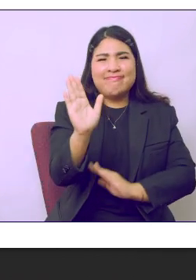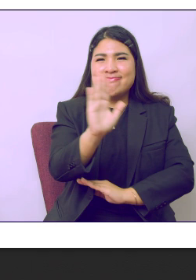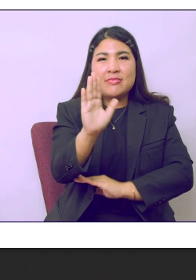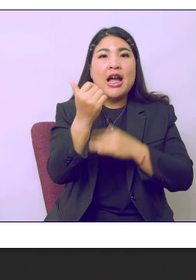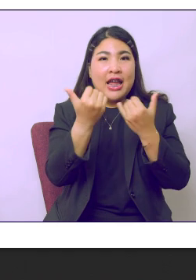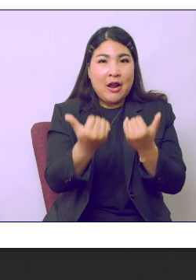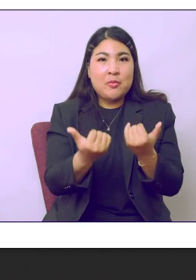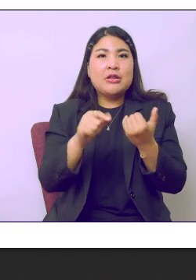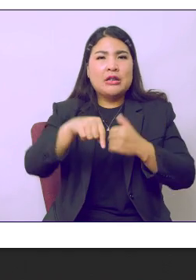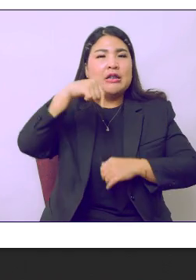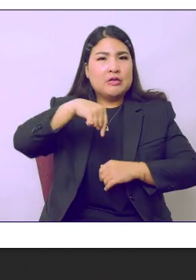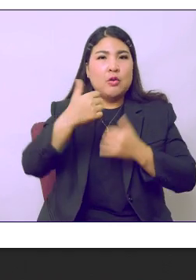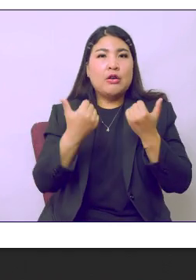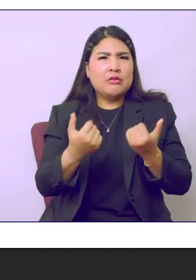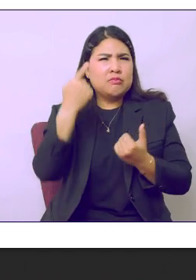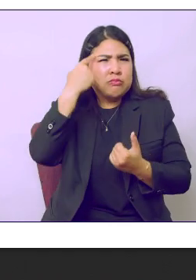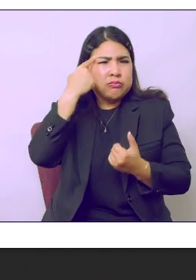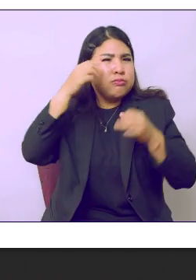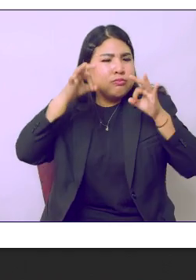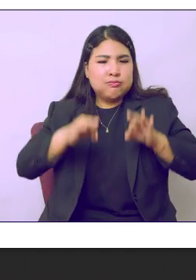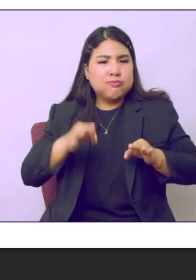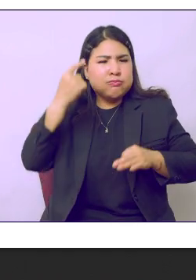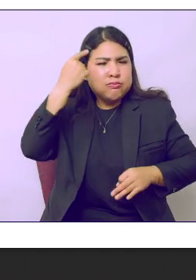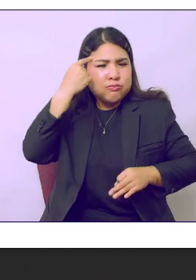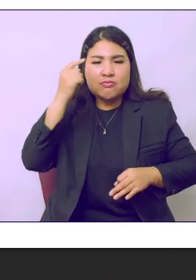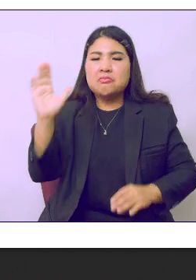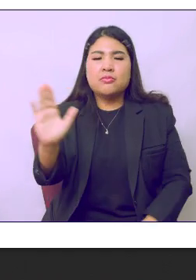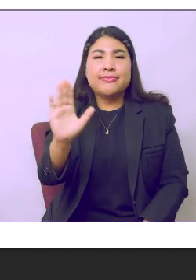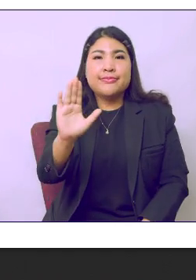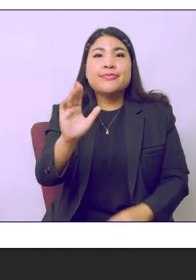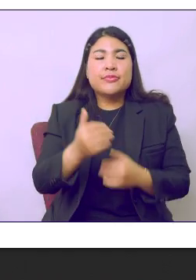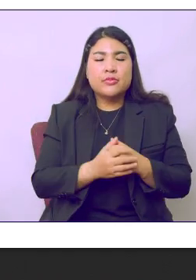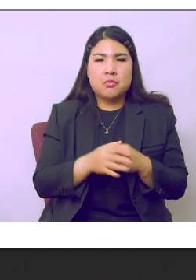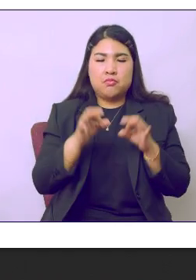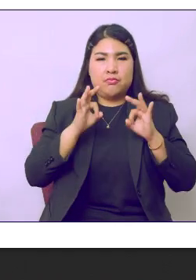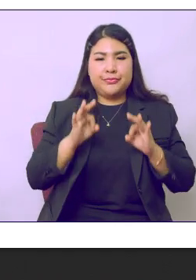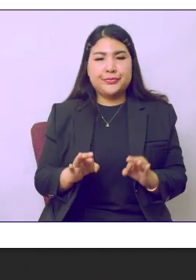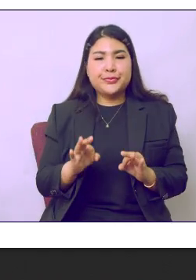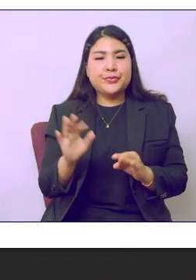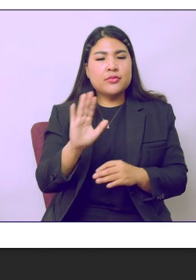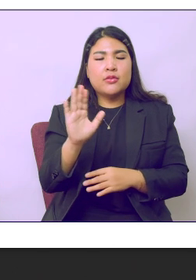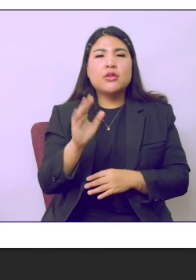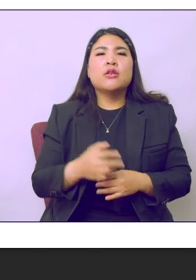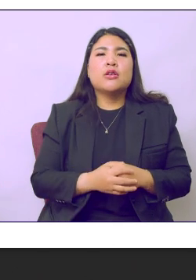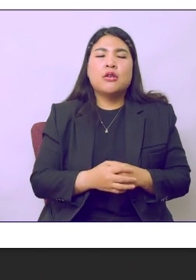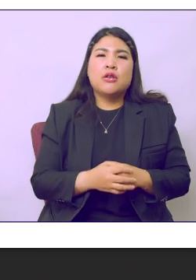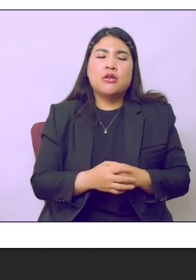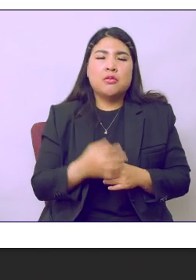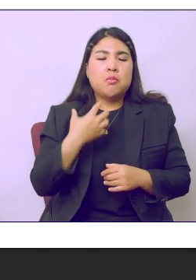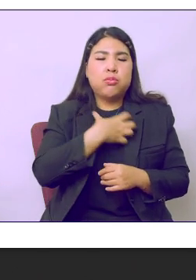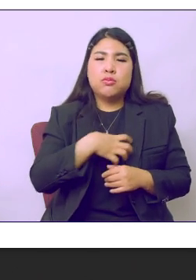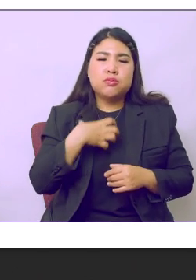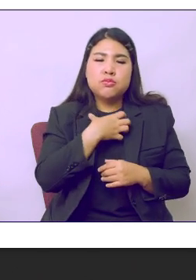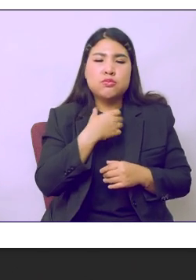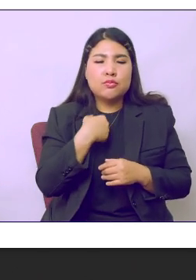ตัดสินไม่คิด่ะนะครับไม่คิดนะครับแล้วก็ไม่ตัดสินนะครับแล้วก็อยู่ไม่ปรุงแต่งอารมณ์